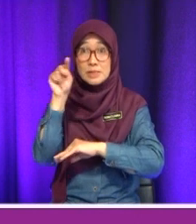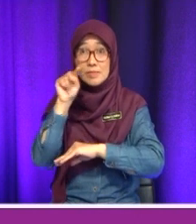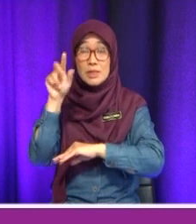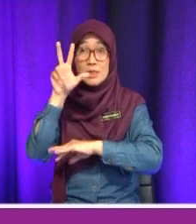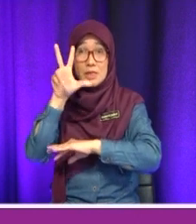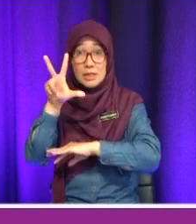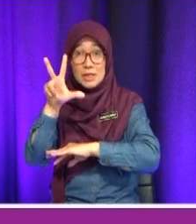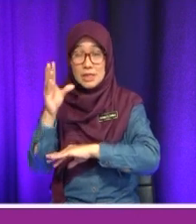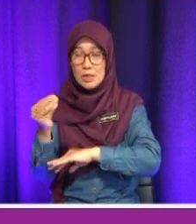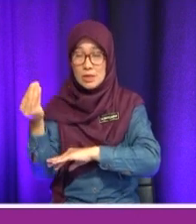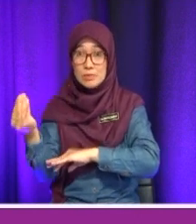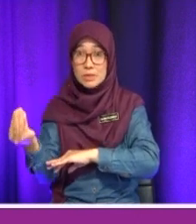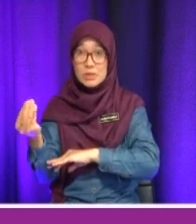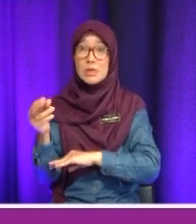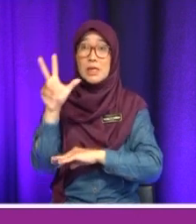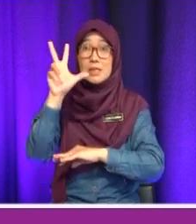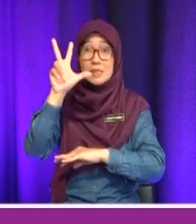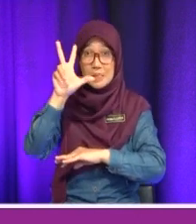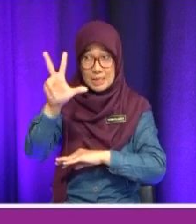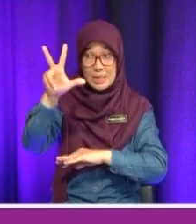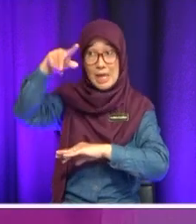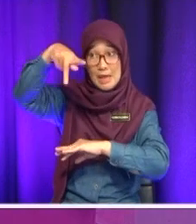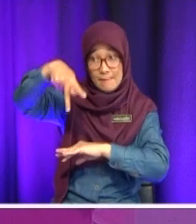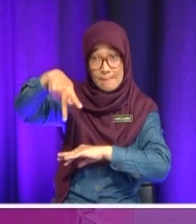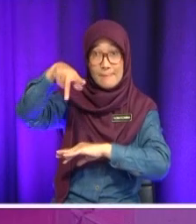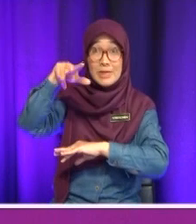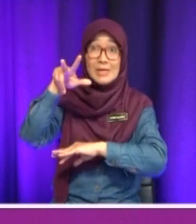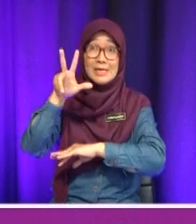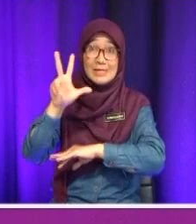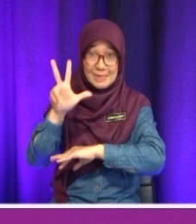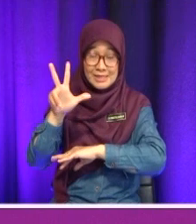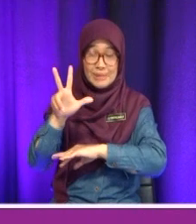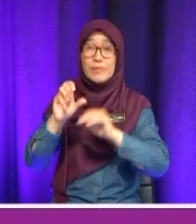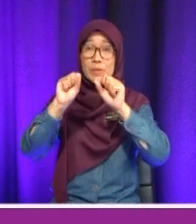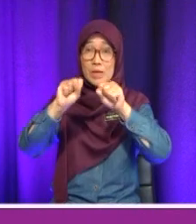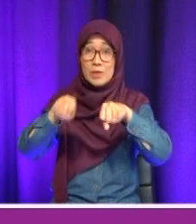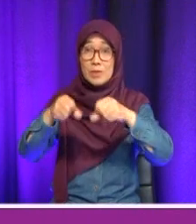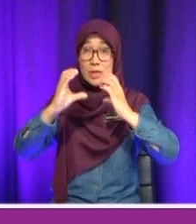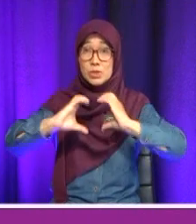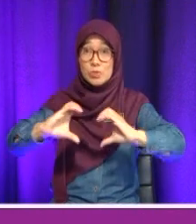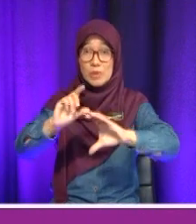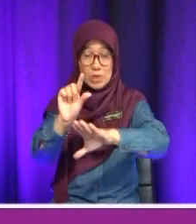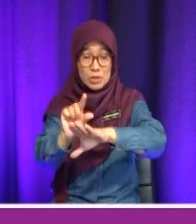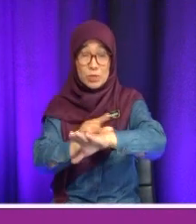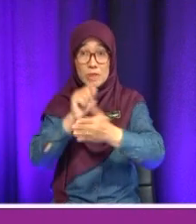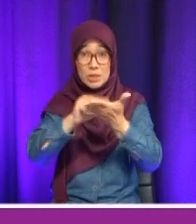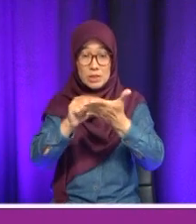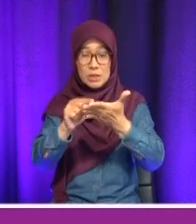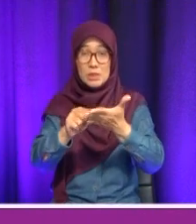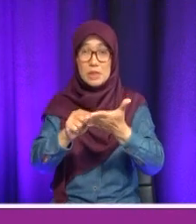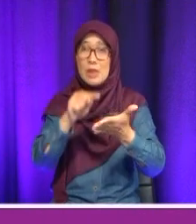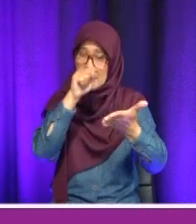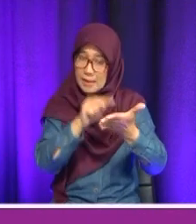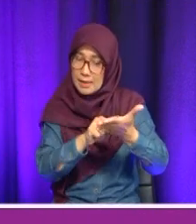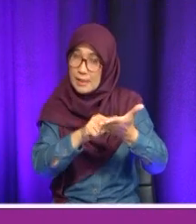di mana tiga P3 Oke Di rumah juga beli sama-sama boleh tekan 3 tekan